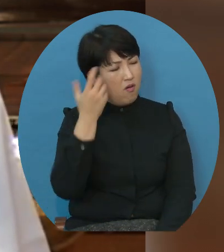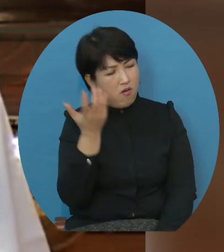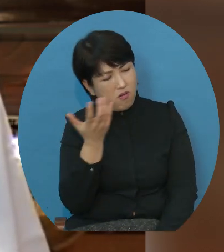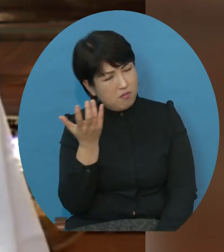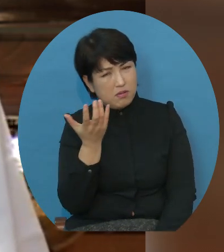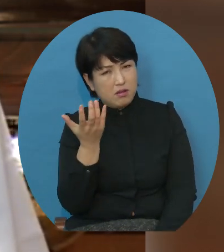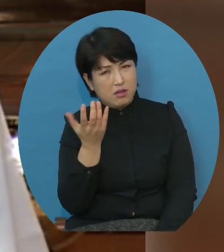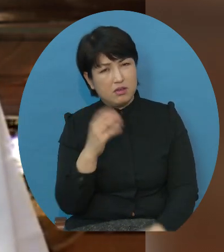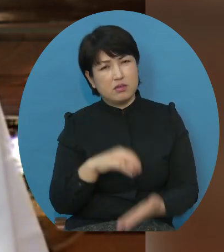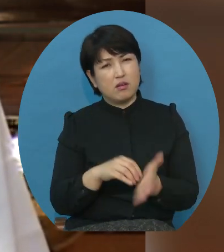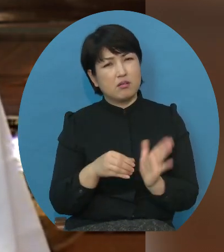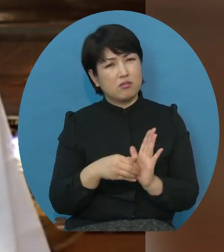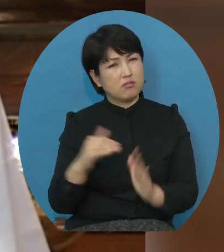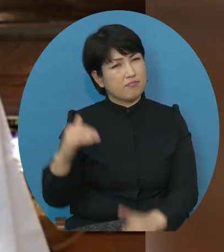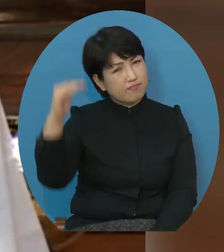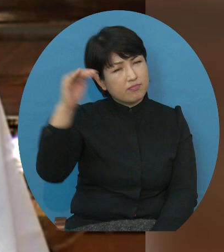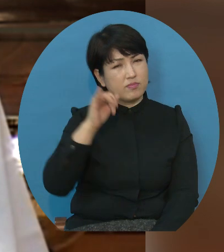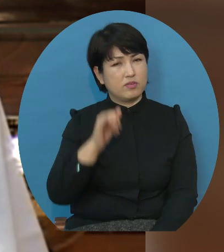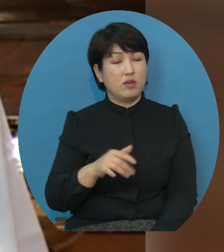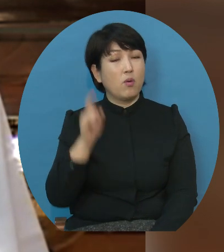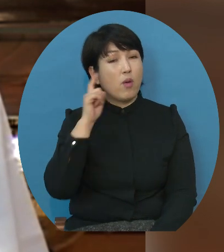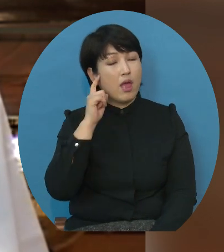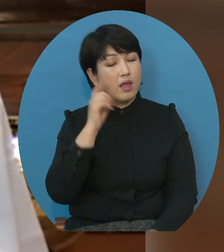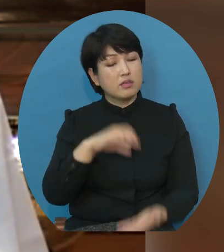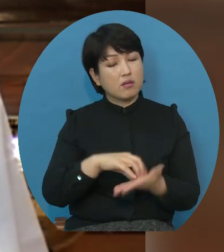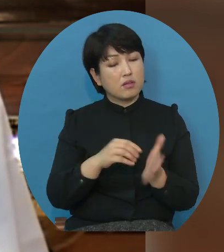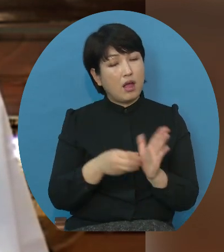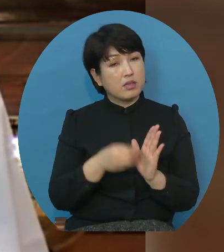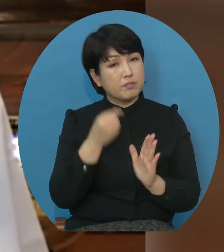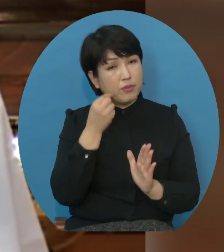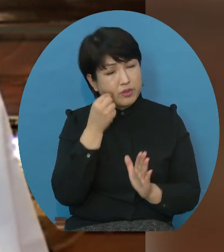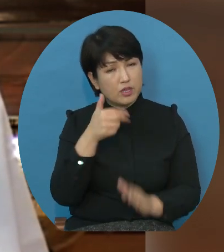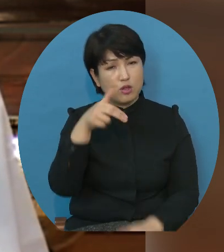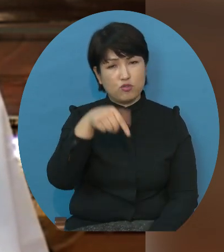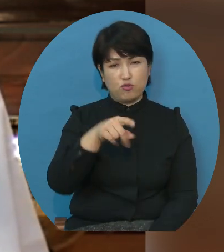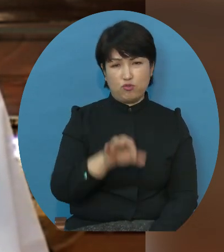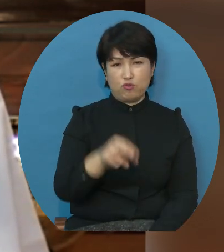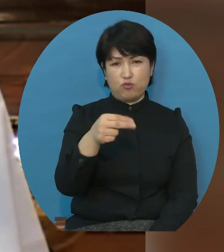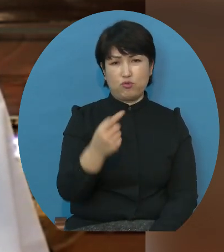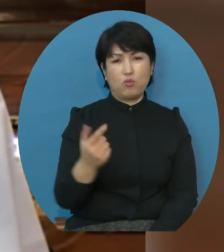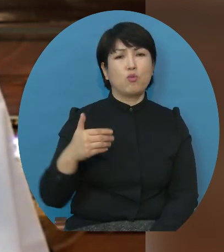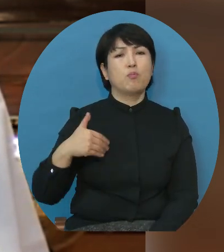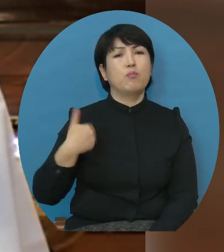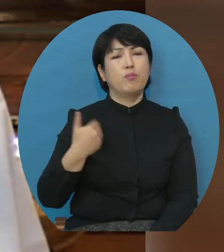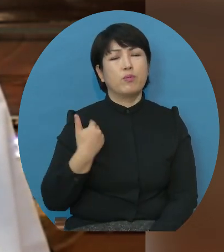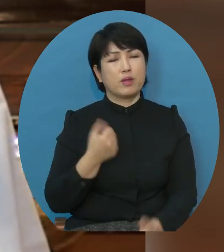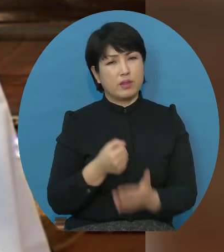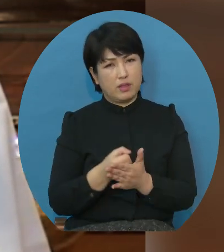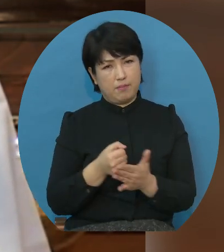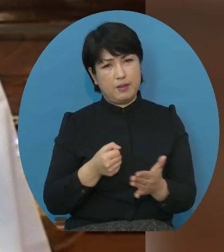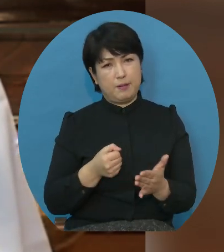적절하지 못하고 충돌을 알지 못한데 있다 이런 얘기